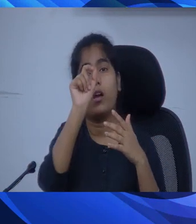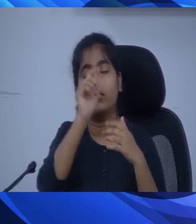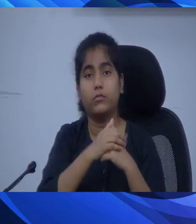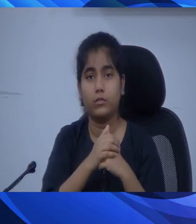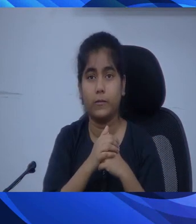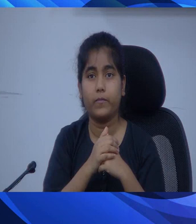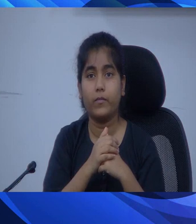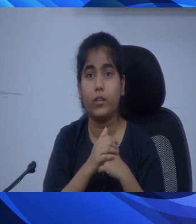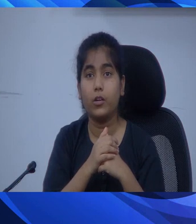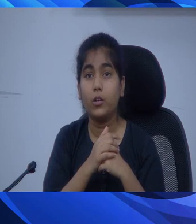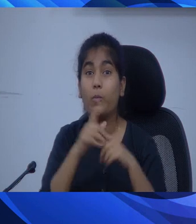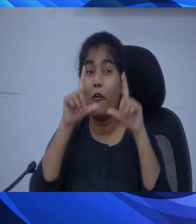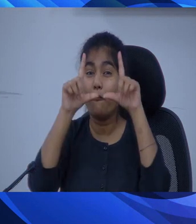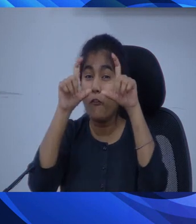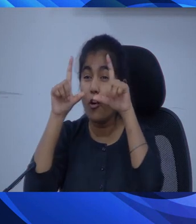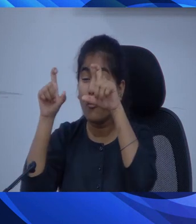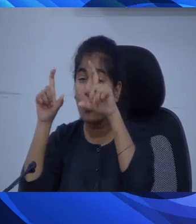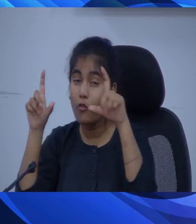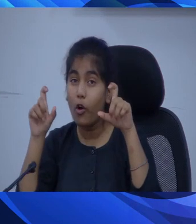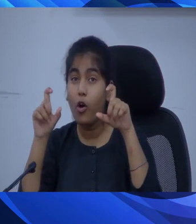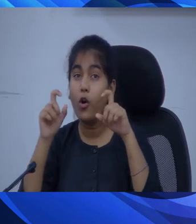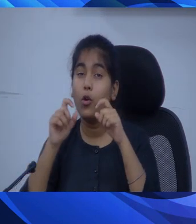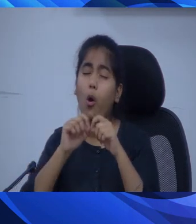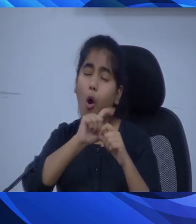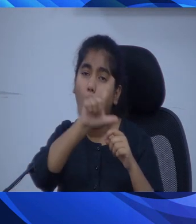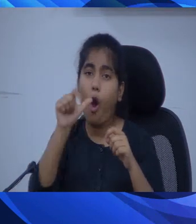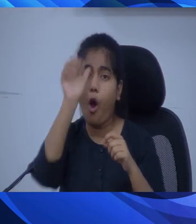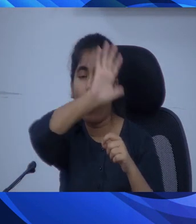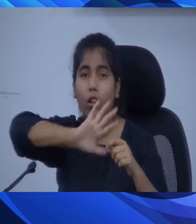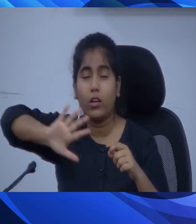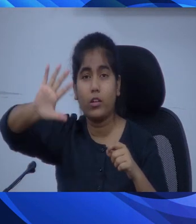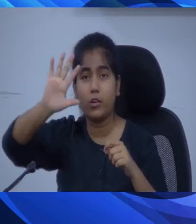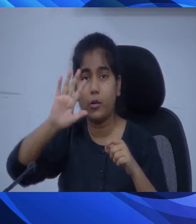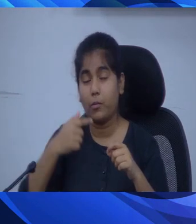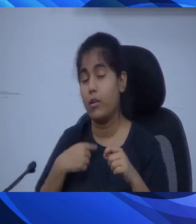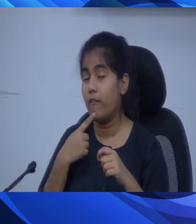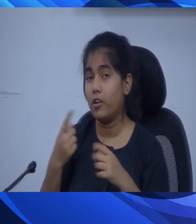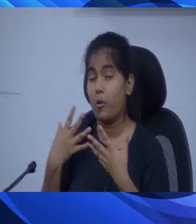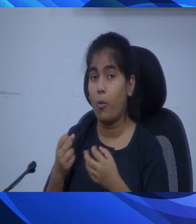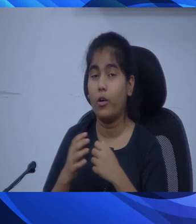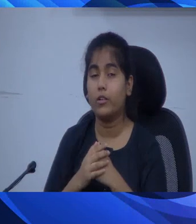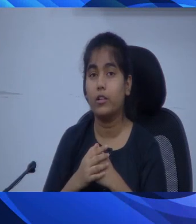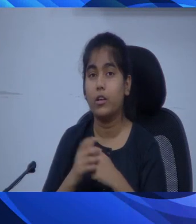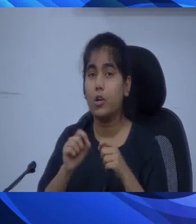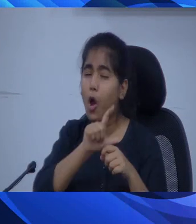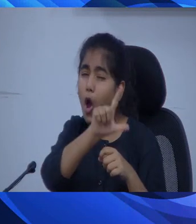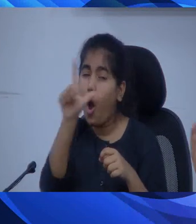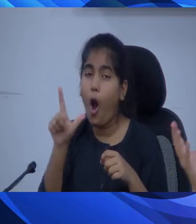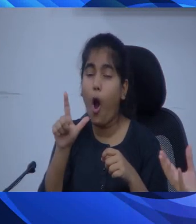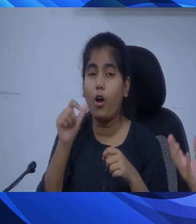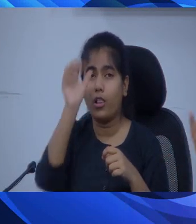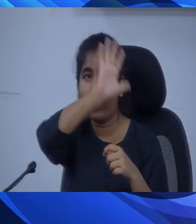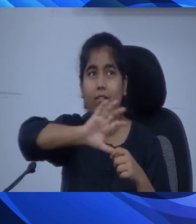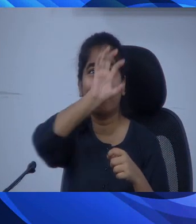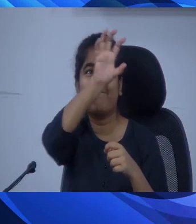होने चाहिए उनको हमने चित्रों के द्वारा पूरे देश भर में, मैं आपको ये बताना चाहूँगी धर्मेंद्र कि पूरे देश भर में जितने भी